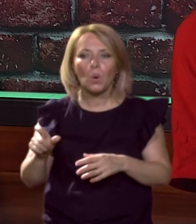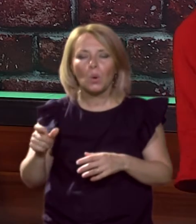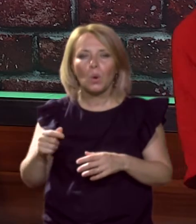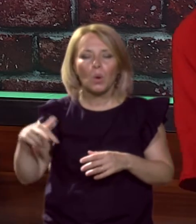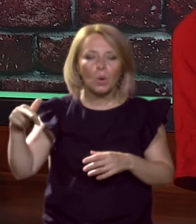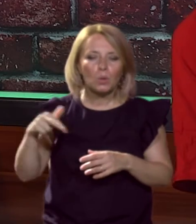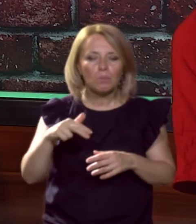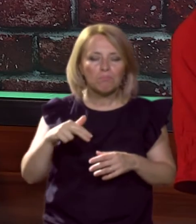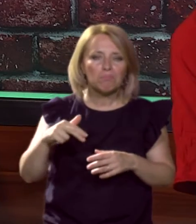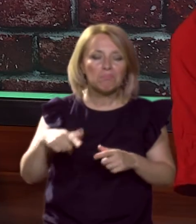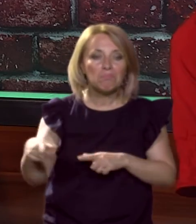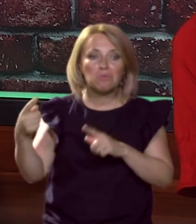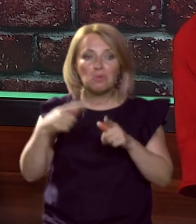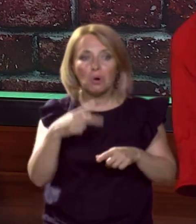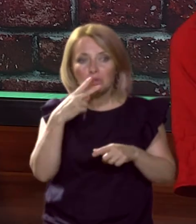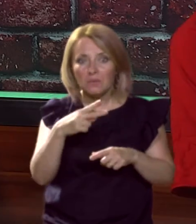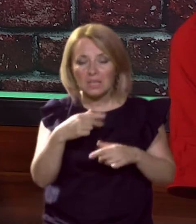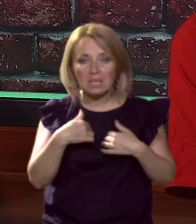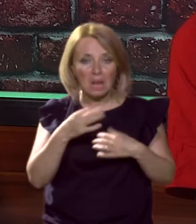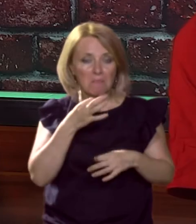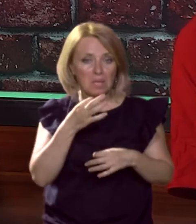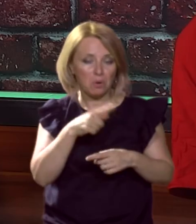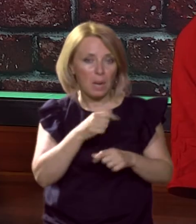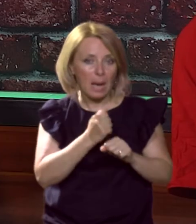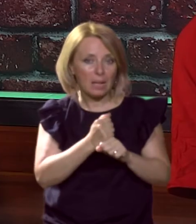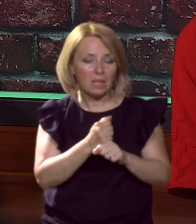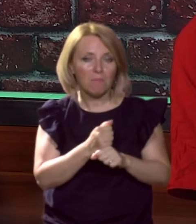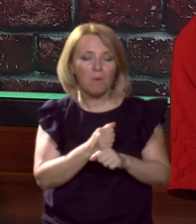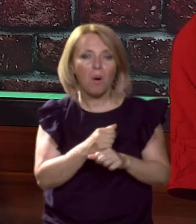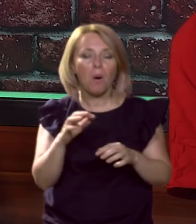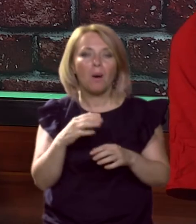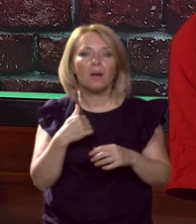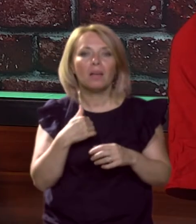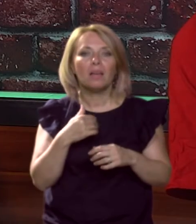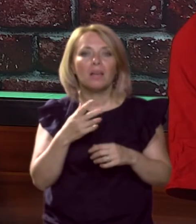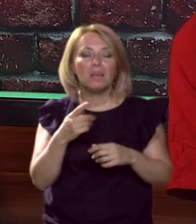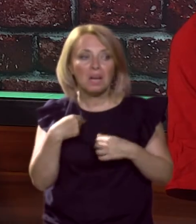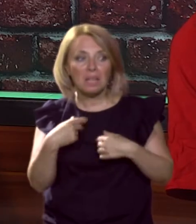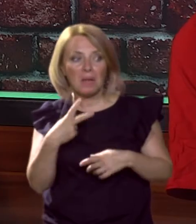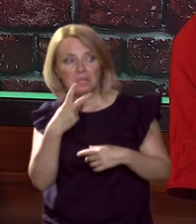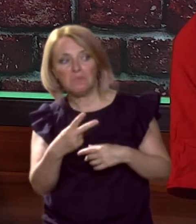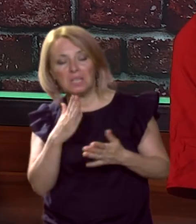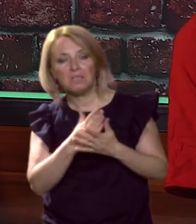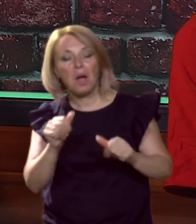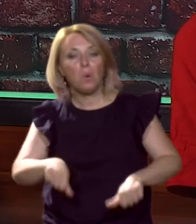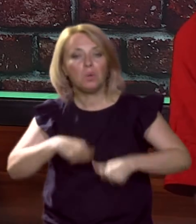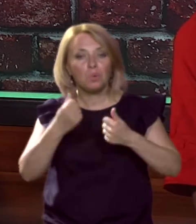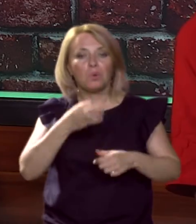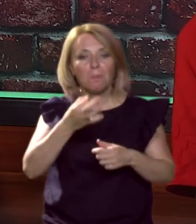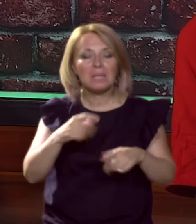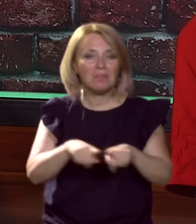isti. I jednostavno zato što su vidjeli te akcije da se provode u gradu, da mjeruju tlak i šećer i mi se jednostavno kad nas vide da smo to mi, ali...